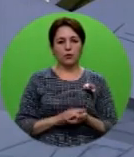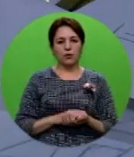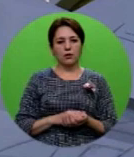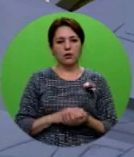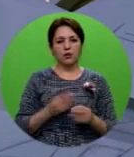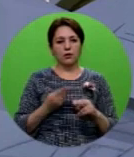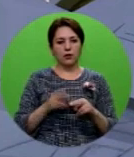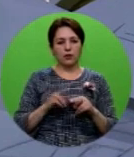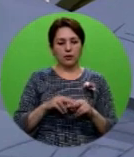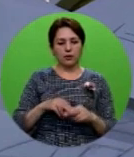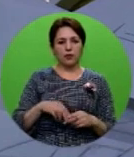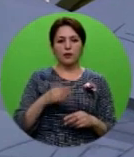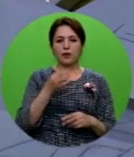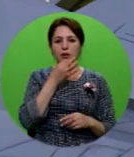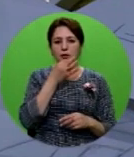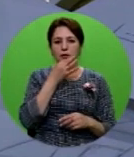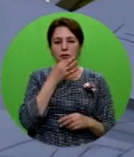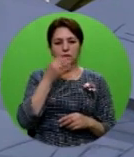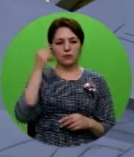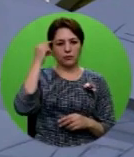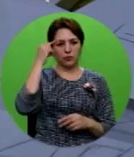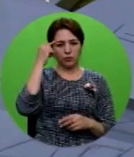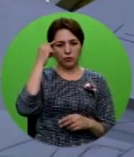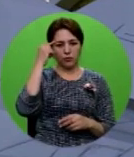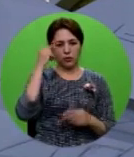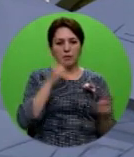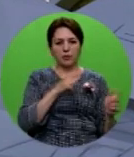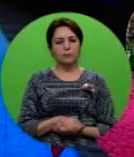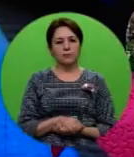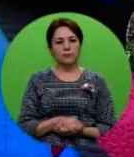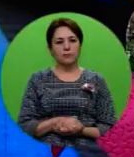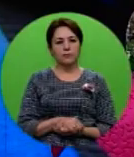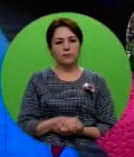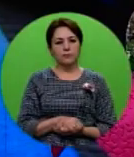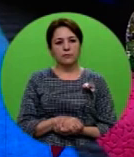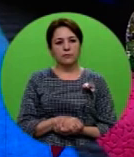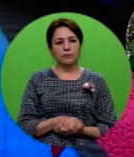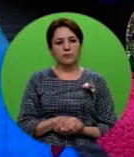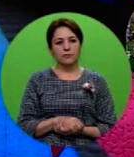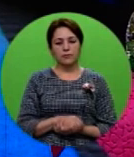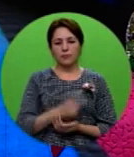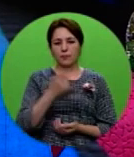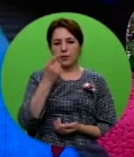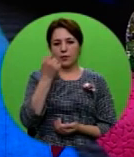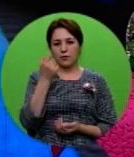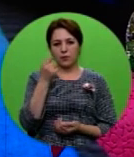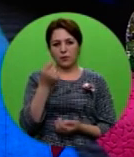Это я заранее продумала, подготовила этапы. Мы подходим к концу